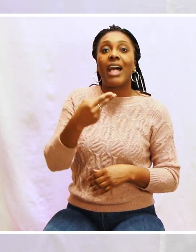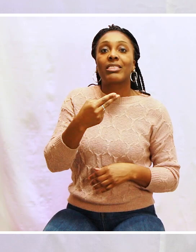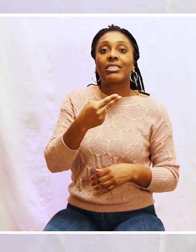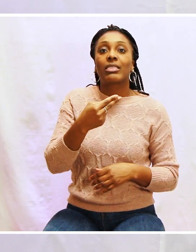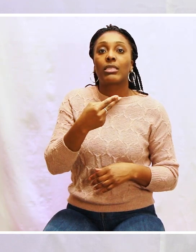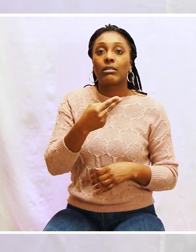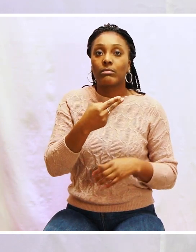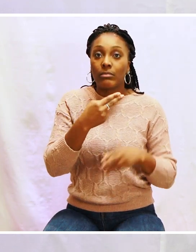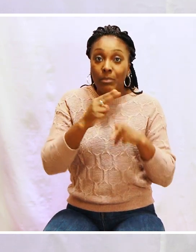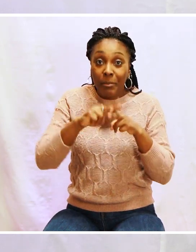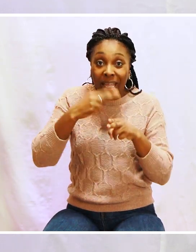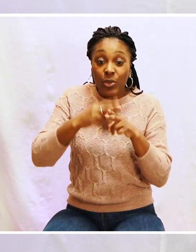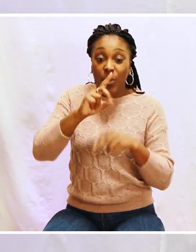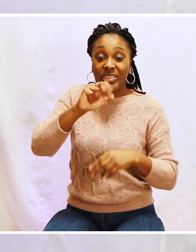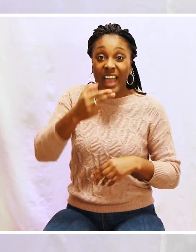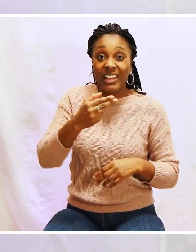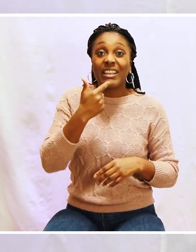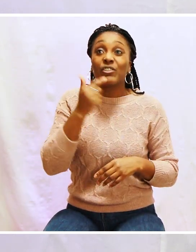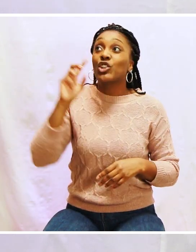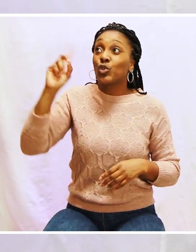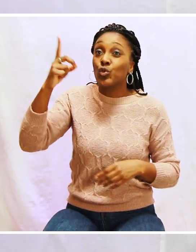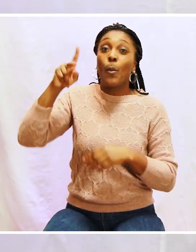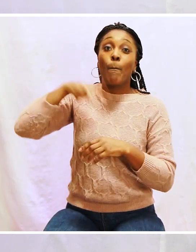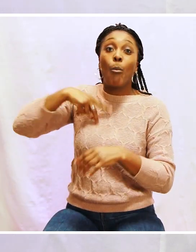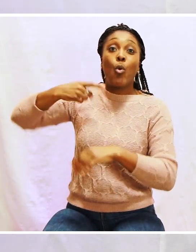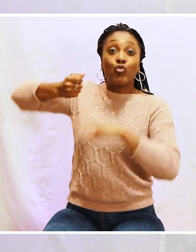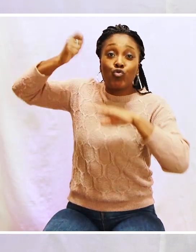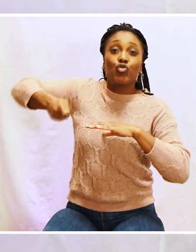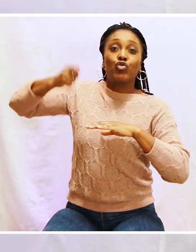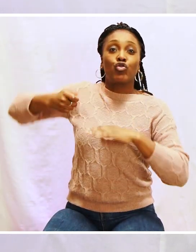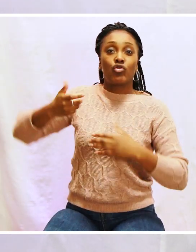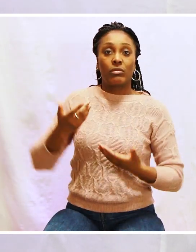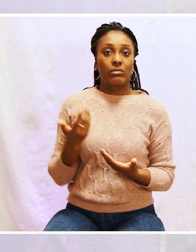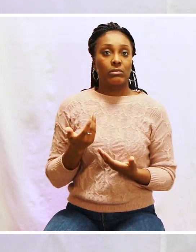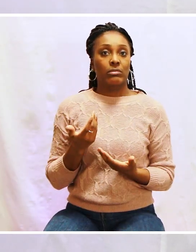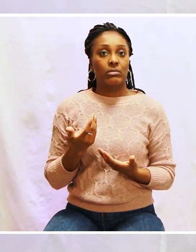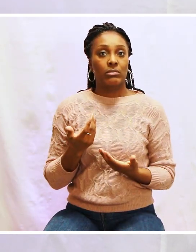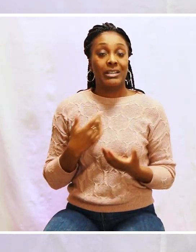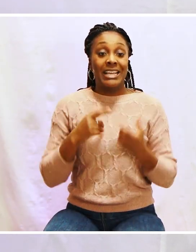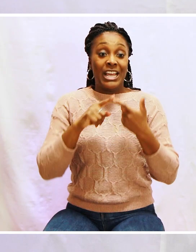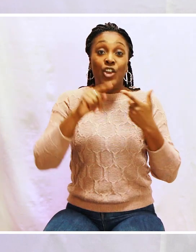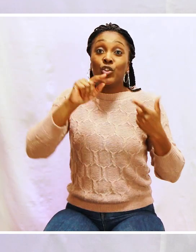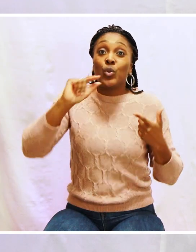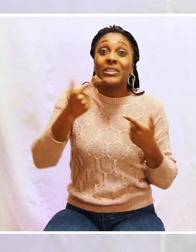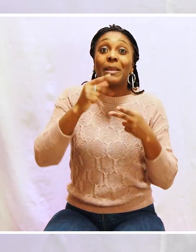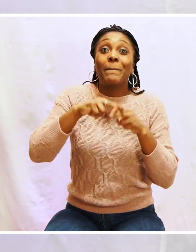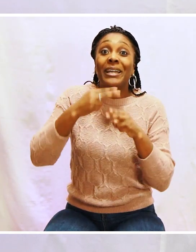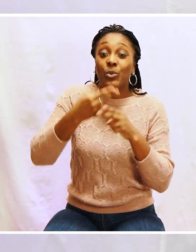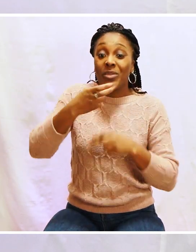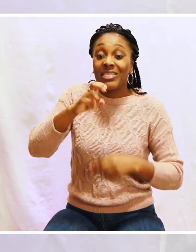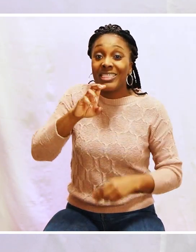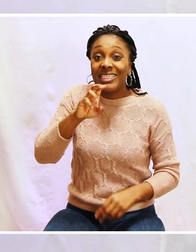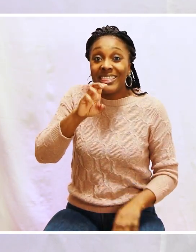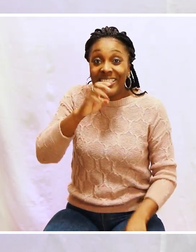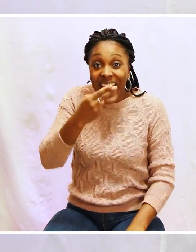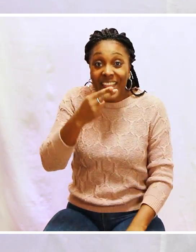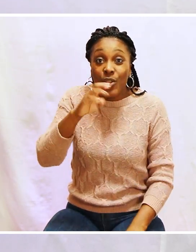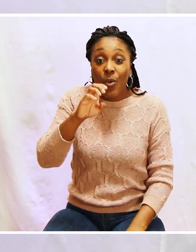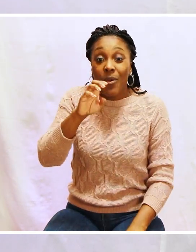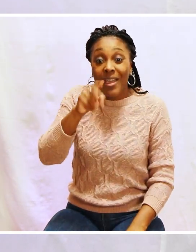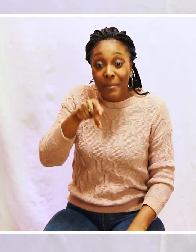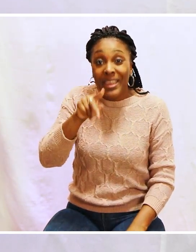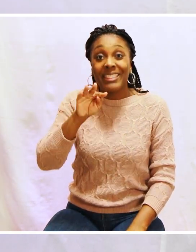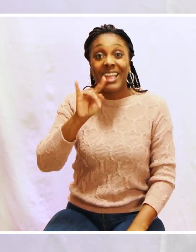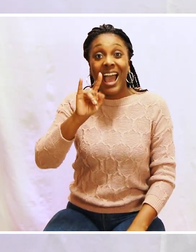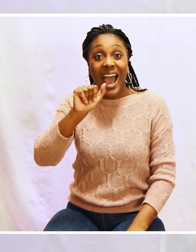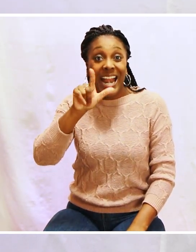juge ». Donc on voit que c'est vraiment la justice, la rivalité. Et la deuxième, Nephtali, c'est mon combat. C'est-à-dire, elle est vraiment entrée